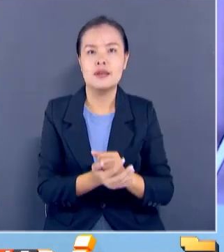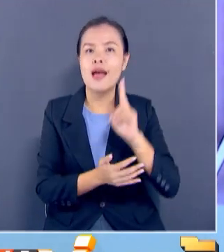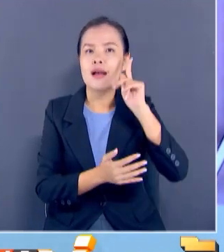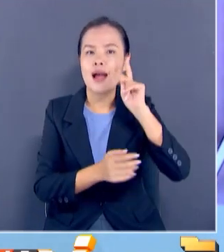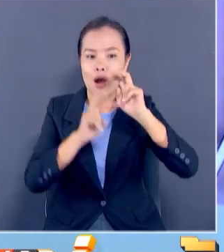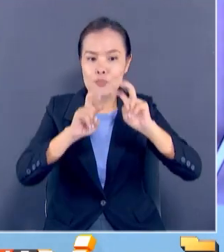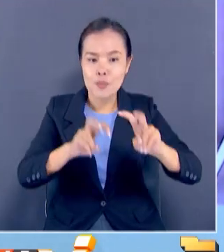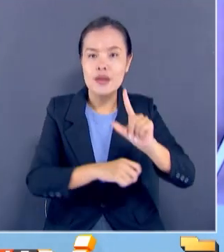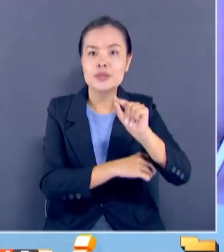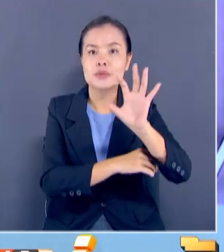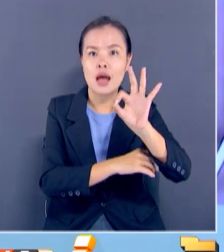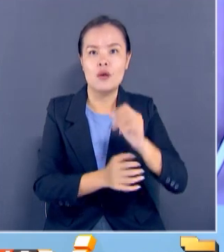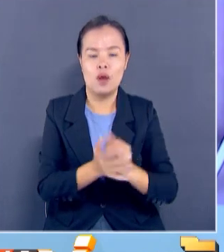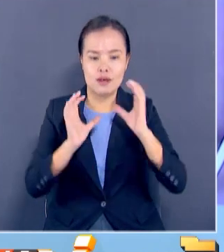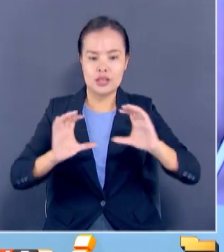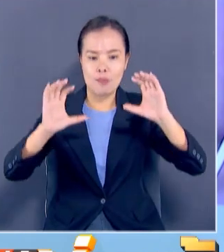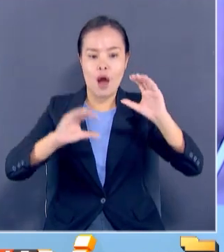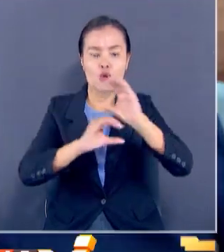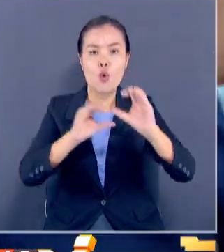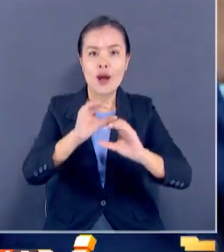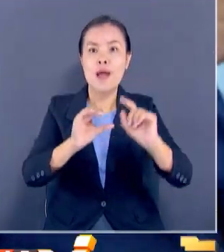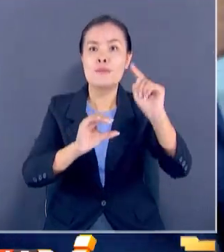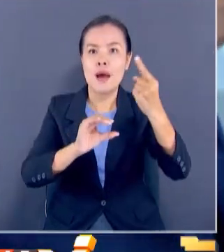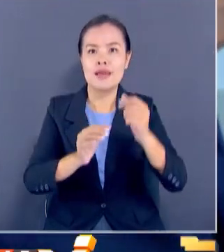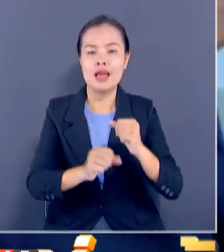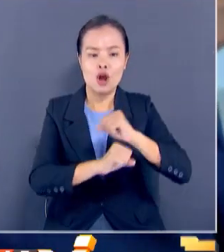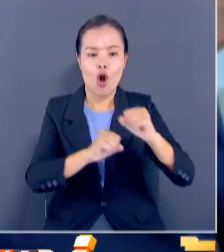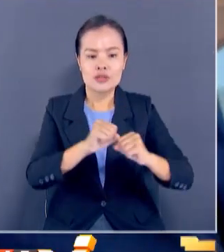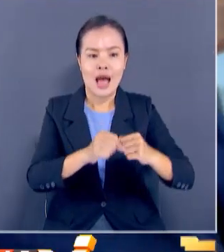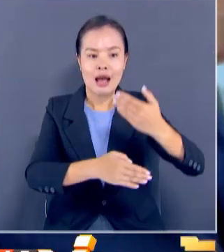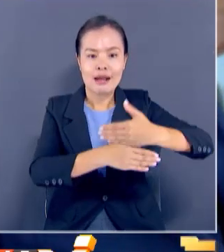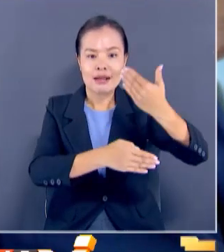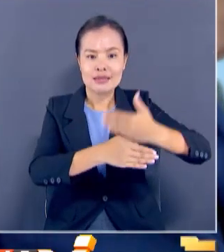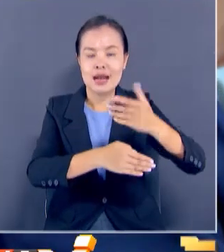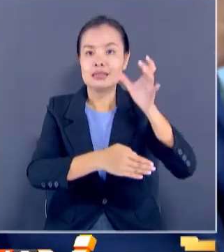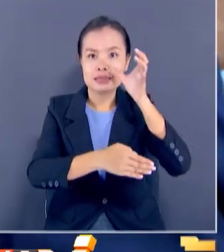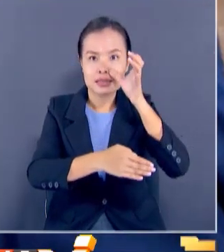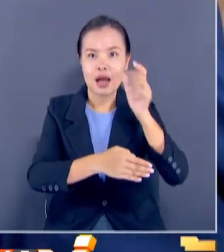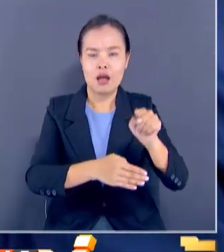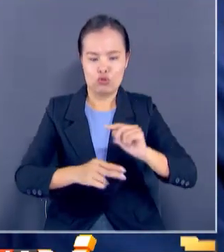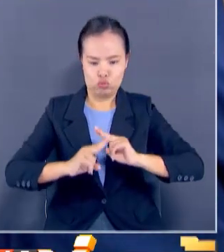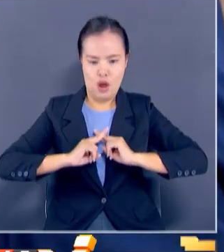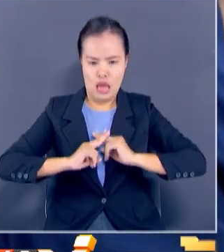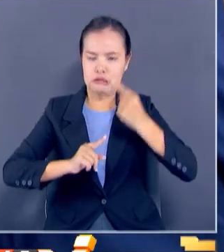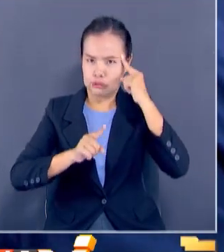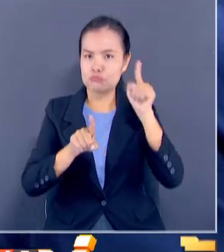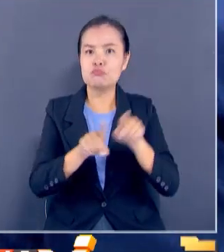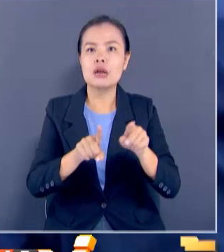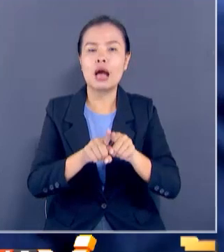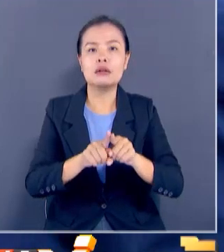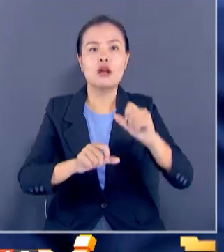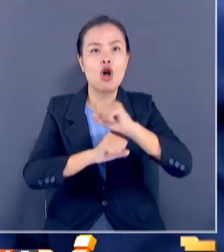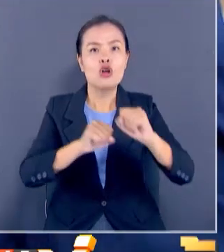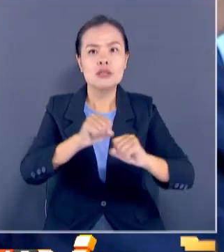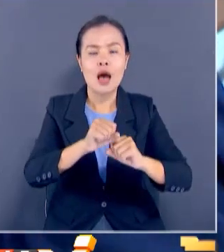จอข่าวเด็ดถึงกรณีที่รัฐบาลจะปัดฝุ่นโครงการสร้างเขื่อนแก่งเสือเต้นโดยคุณดำรงพิเดชบอกว่าส่วนตัวแล้วเนี่ยเห็นด้วยครับหากเป็นการสร้าง